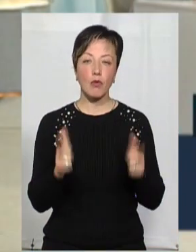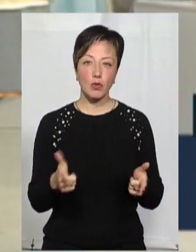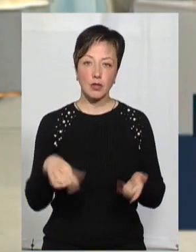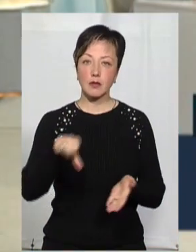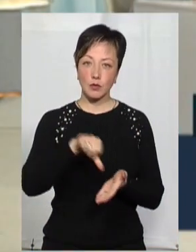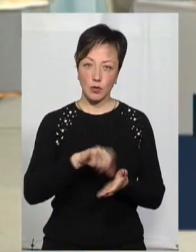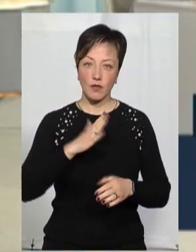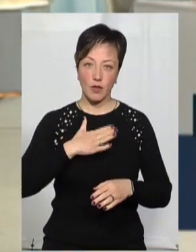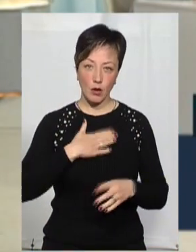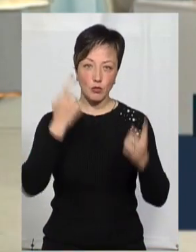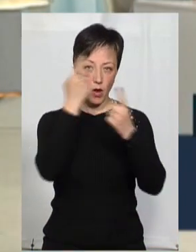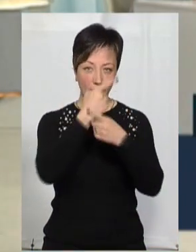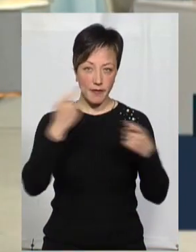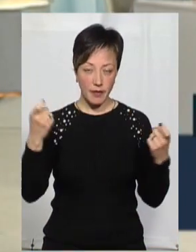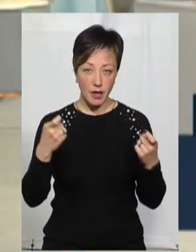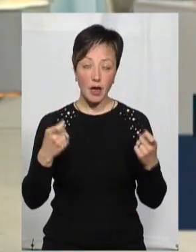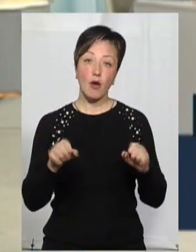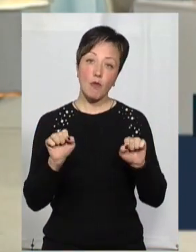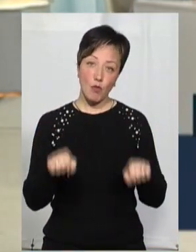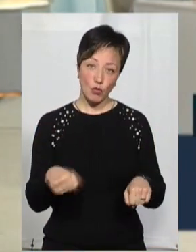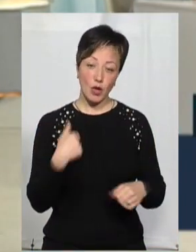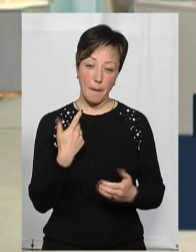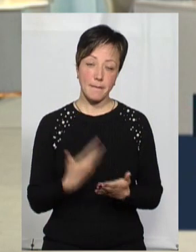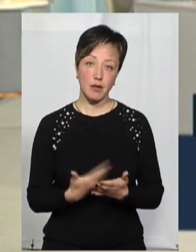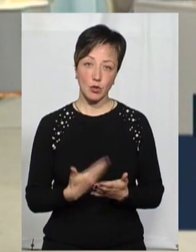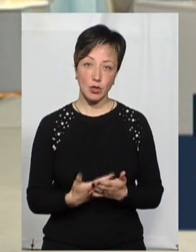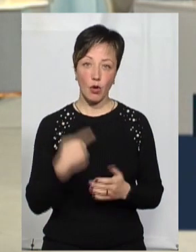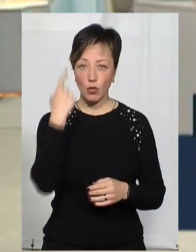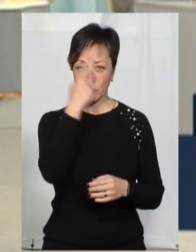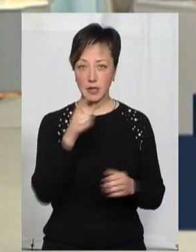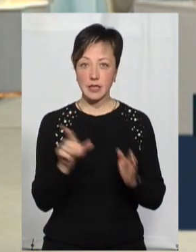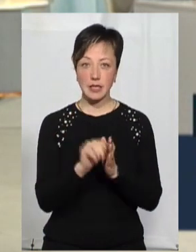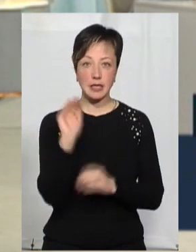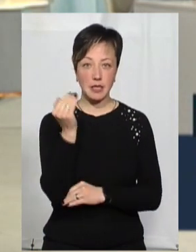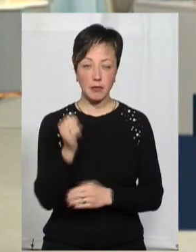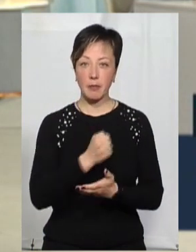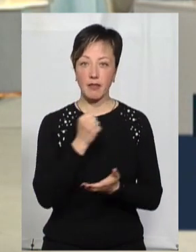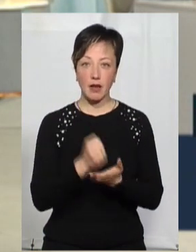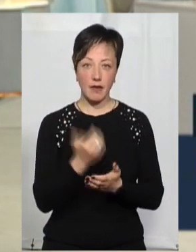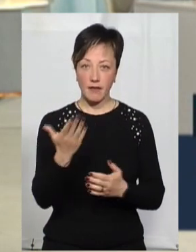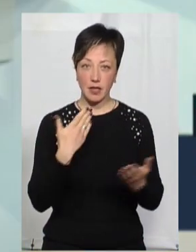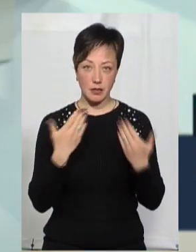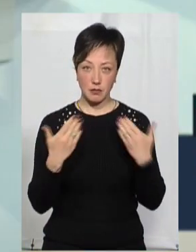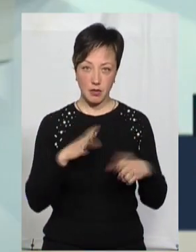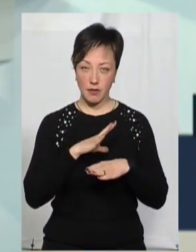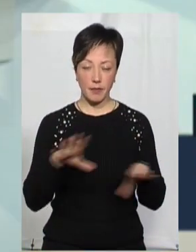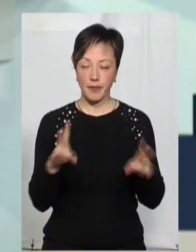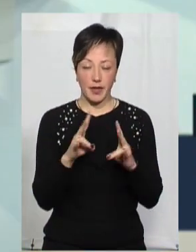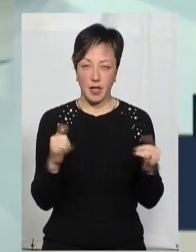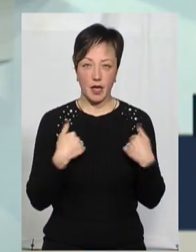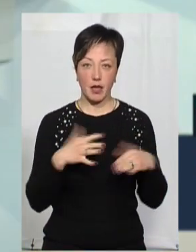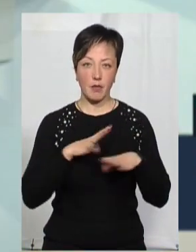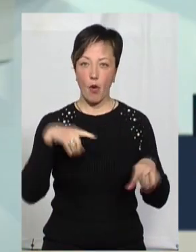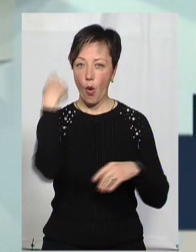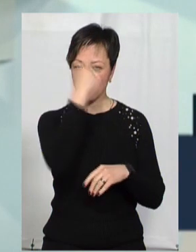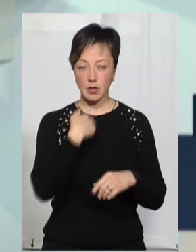взяти участь у нашому ефірі, можу припустити, що особисто із дитиною, у якої підтвердили ковід, ви не спілкувалися? Ні, не